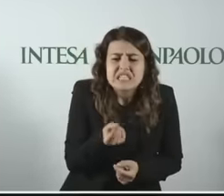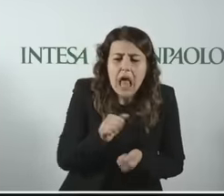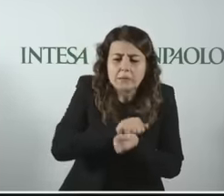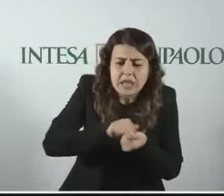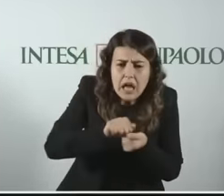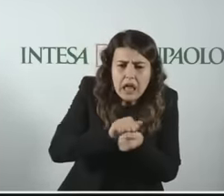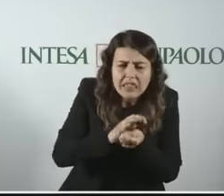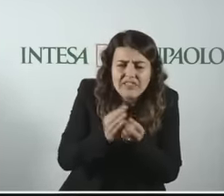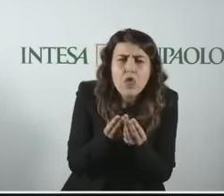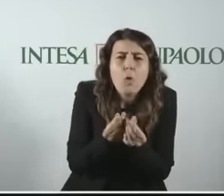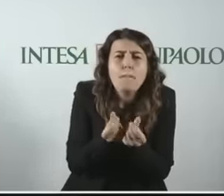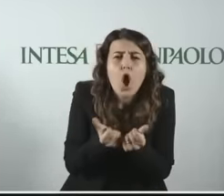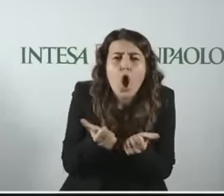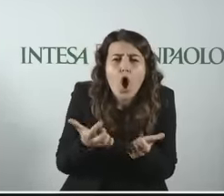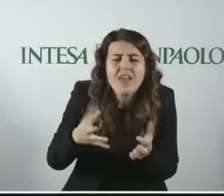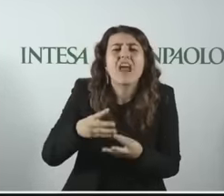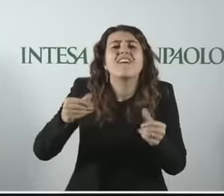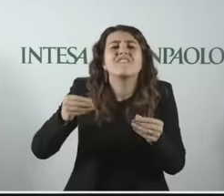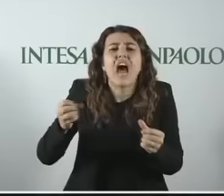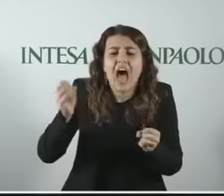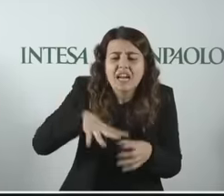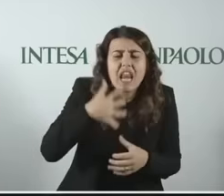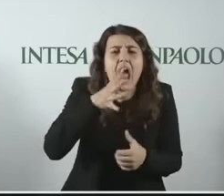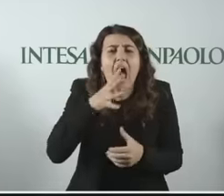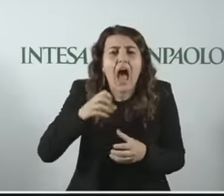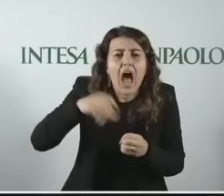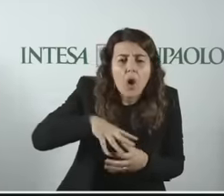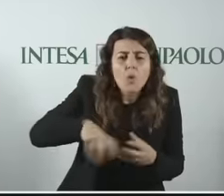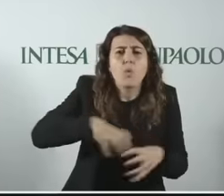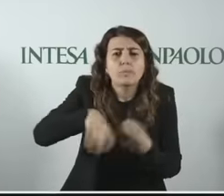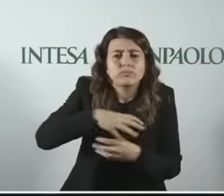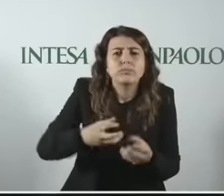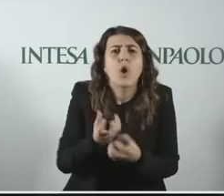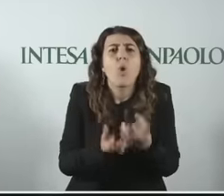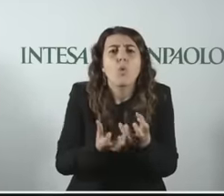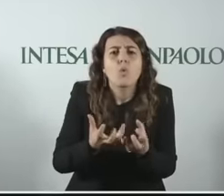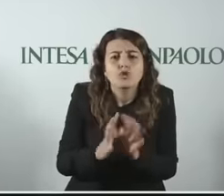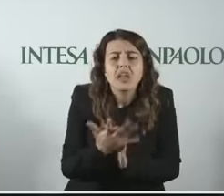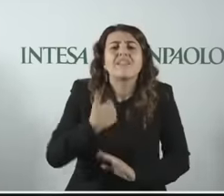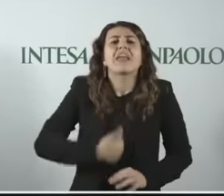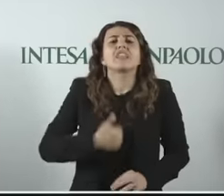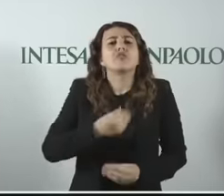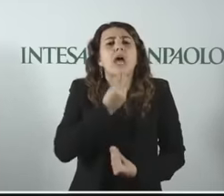ridurli in polvere di mischiare la farina con l'acqua e di cuocere l'impasto per renderlo